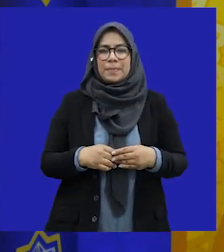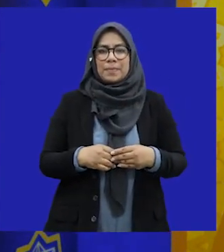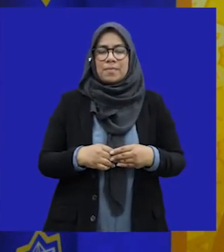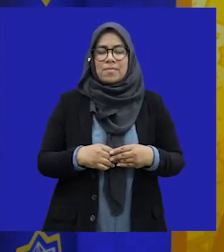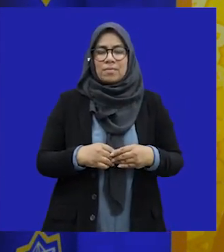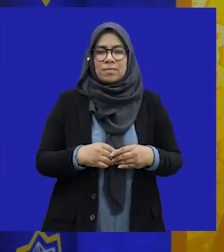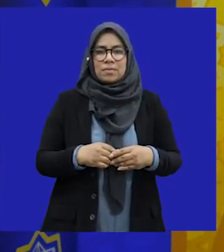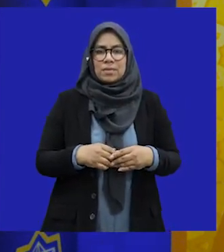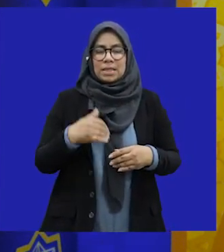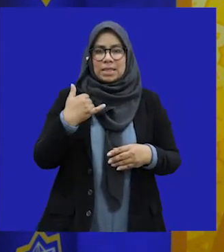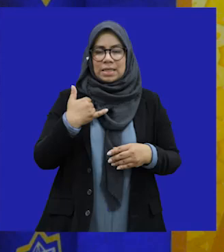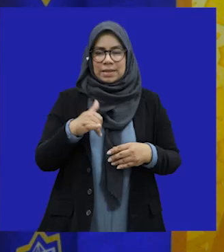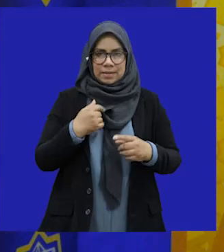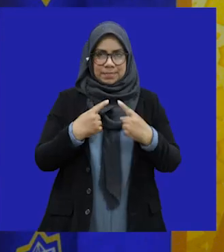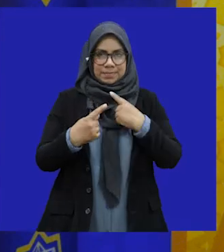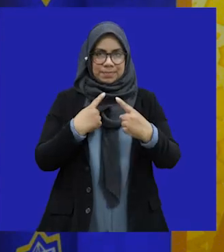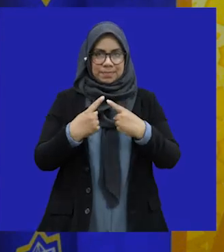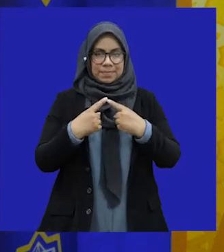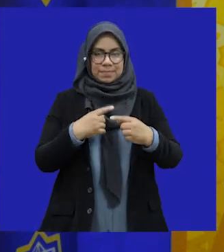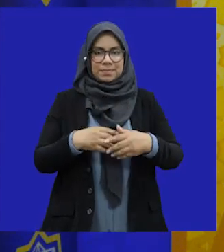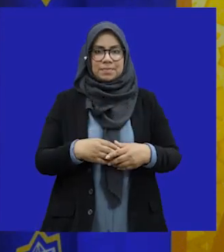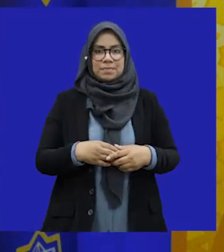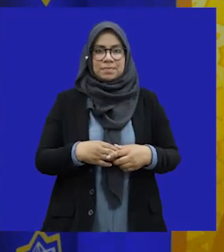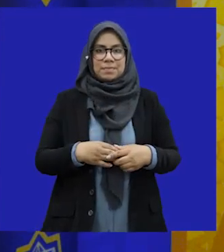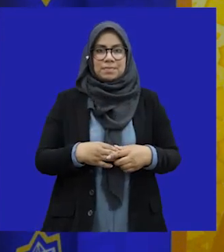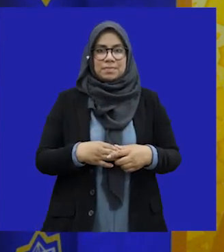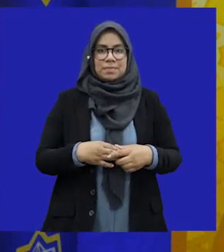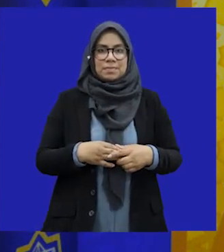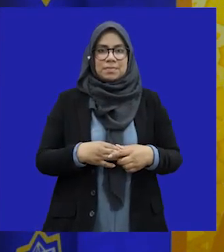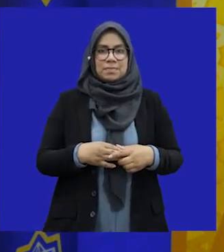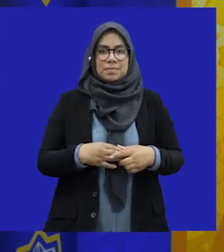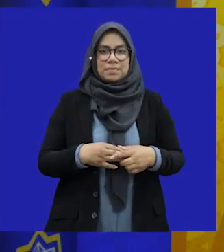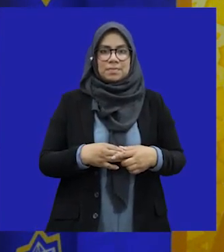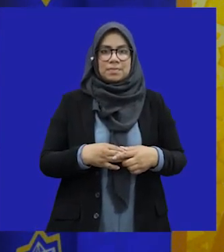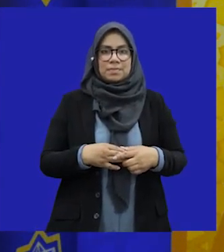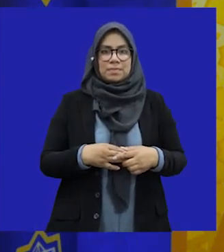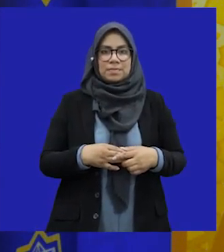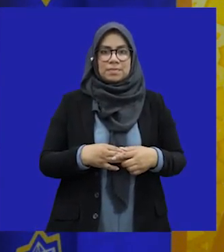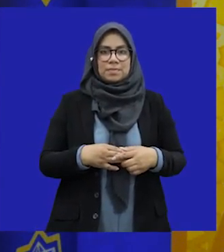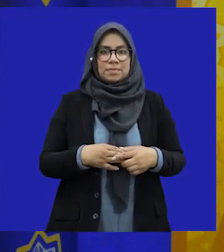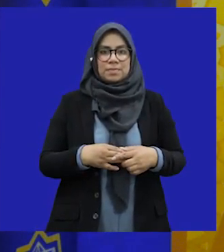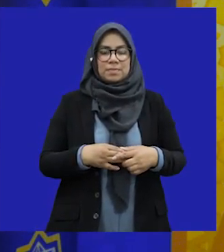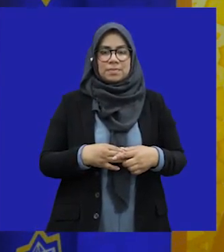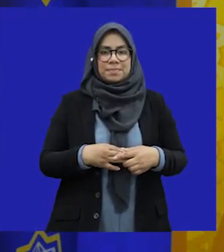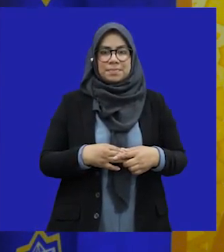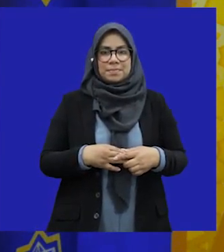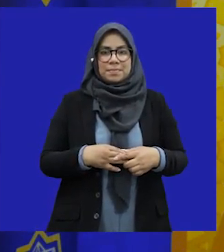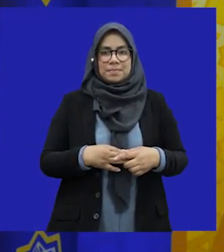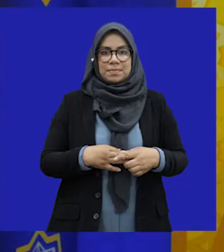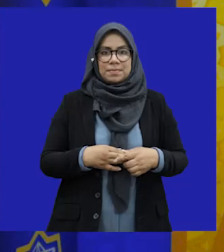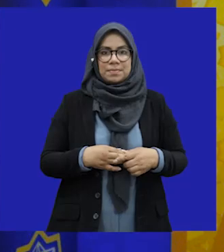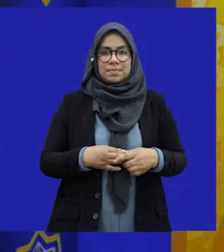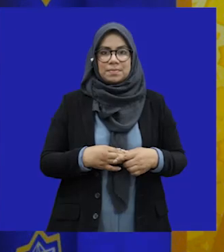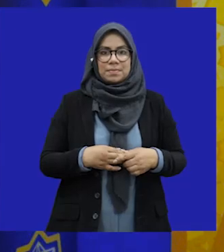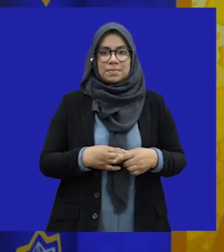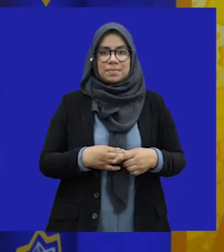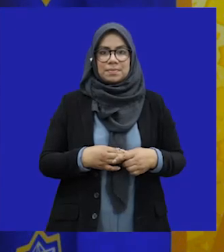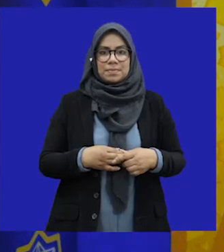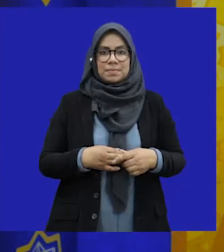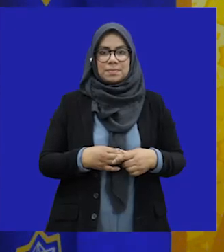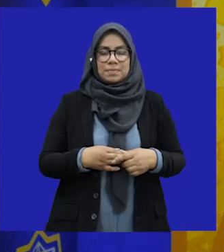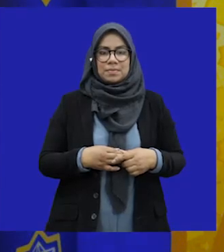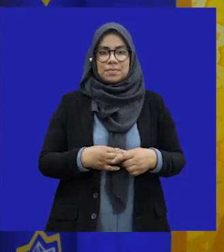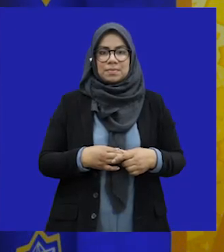لله فإنك لا تسجد لله سجدة إلا رفعك الله بها درجة وحط عنك